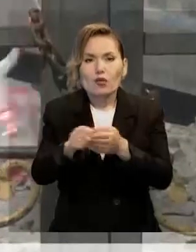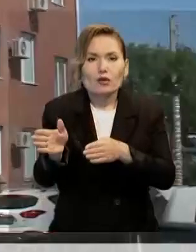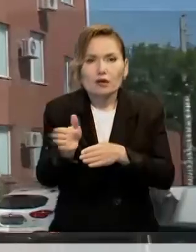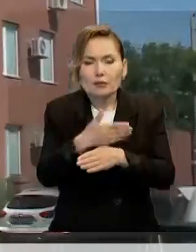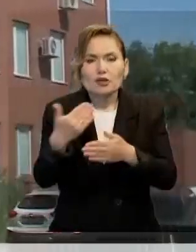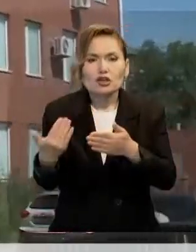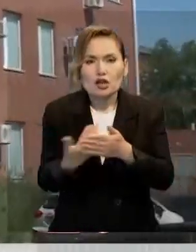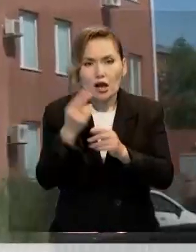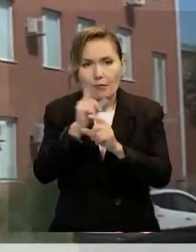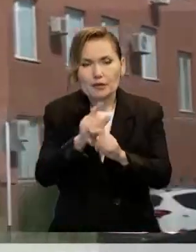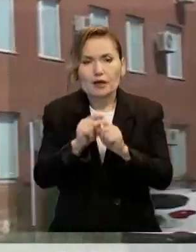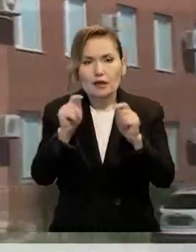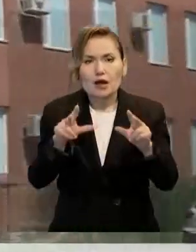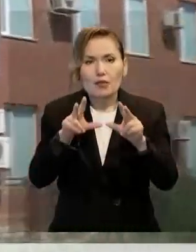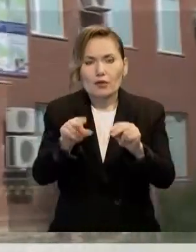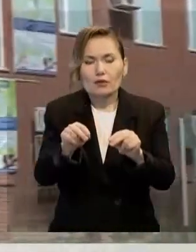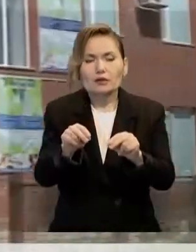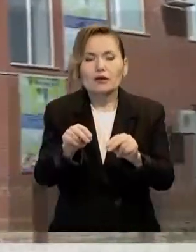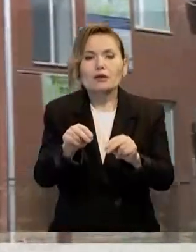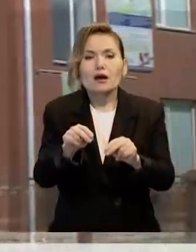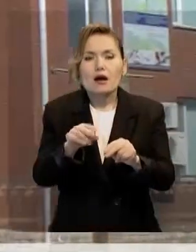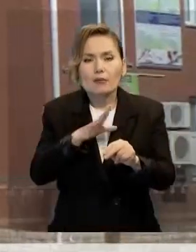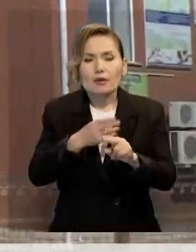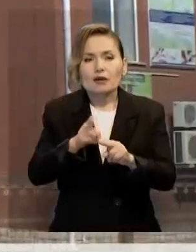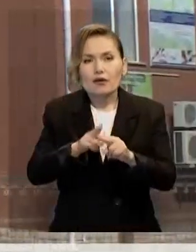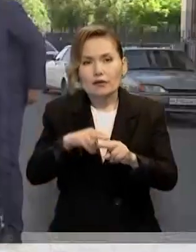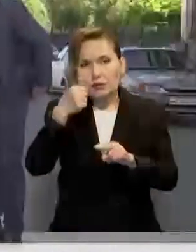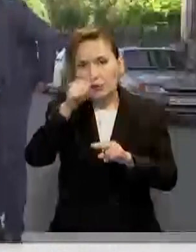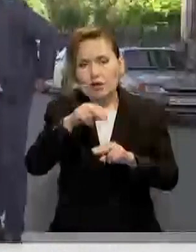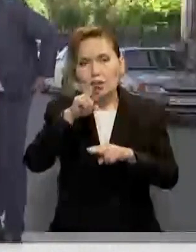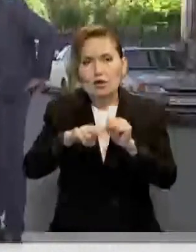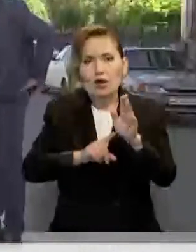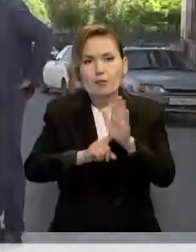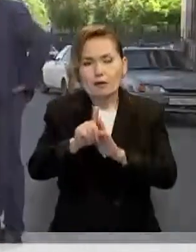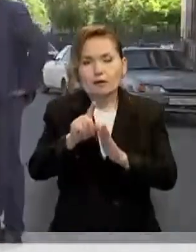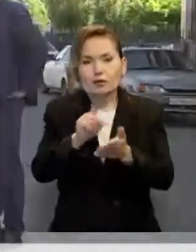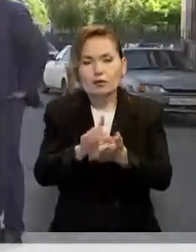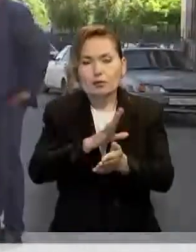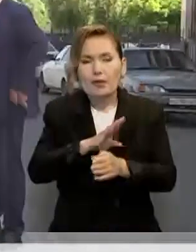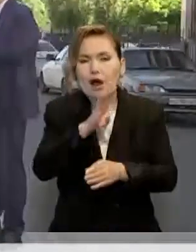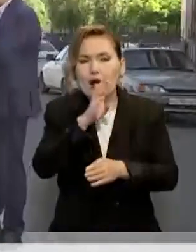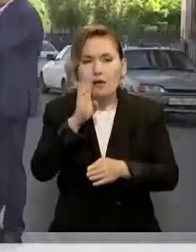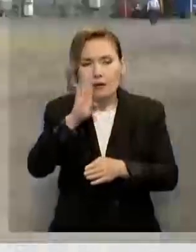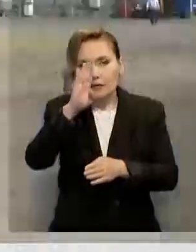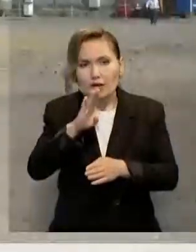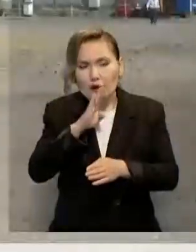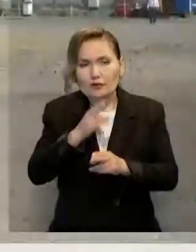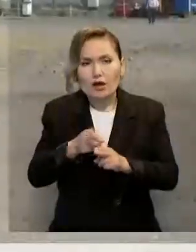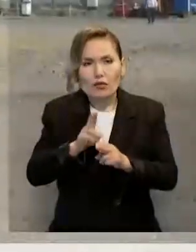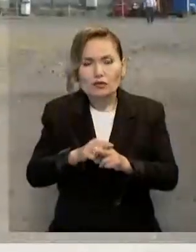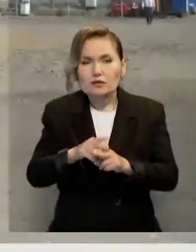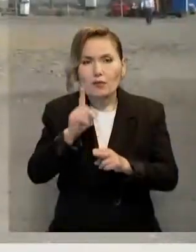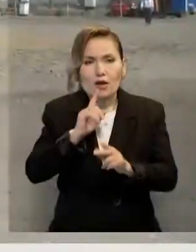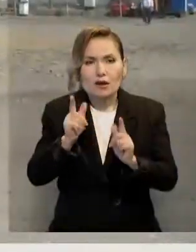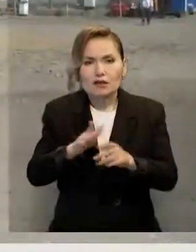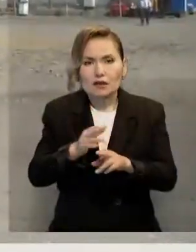салынатынын айтқан едік. Құрылыс биыл басталуға тиіс, бірақ ата-аналардан құралған белсенді топ қала басшылығының бұл уәжімен келіспей отыр.